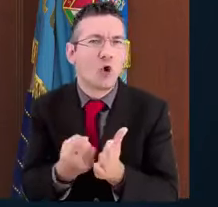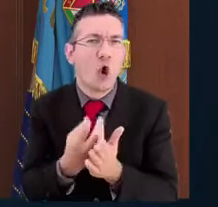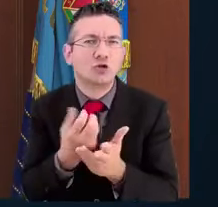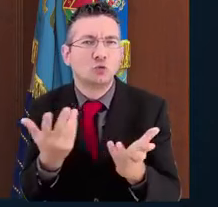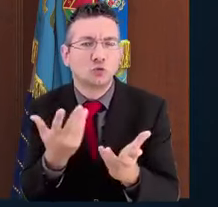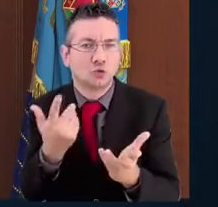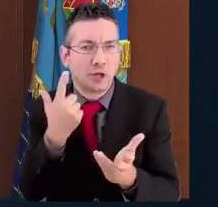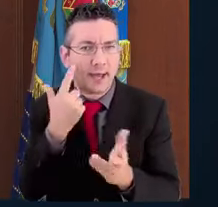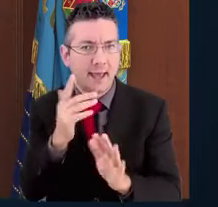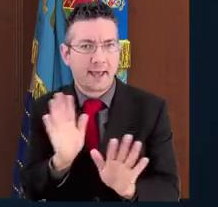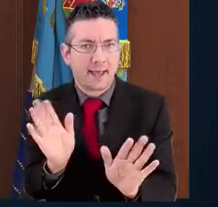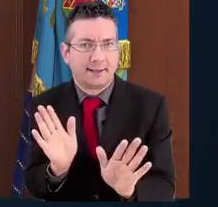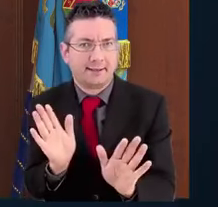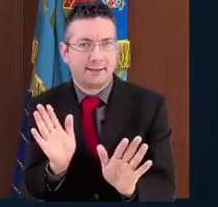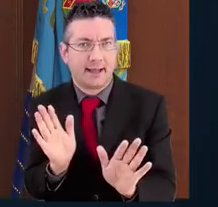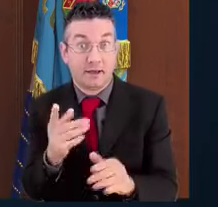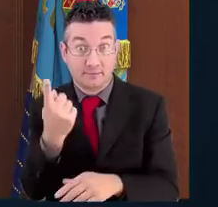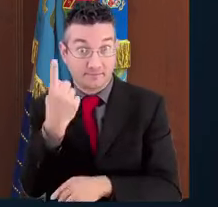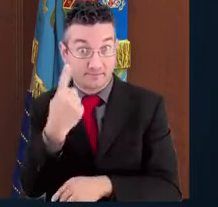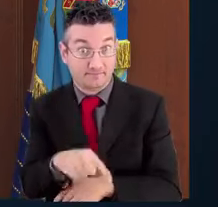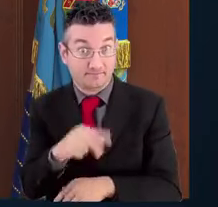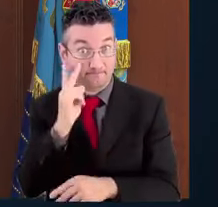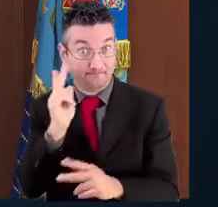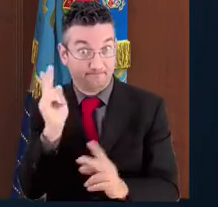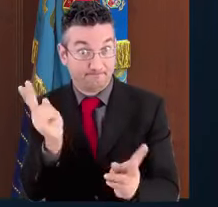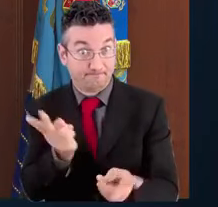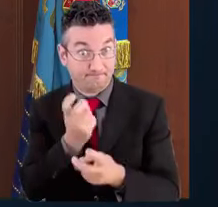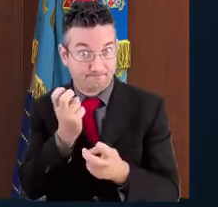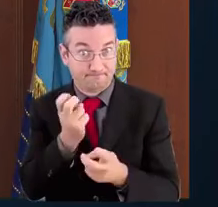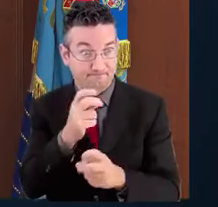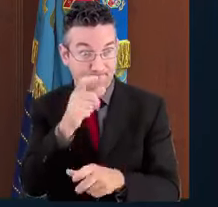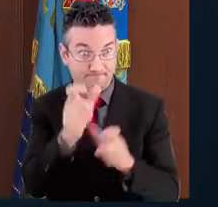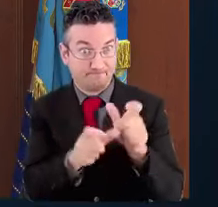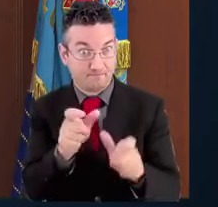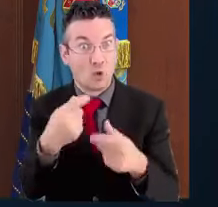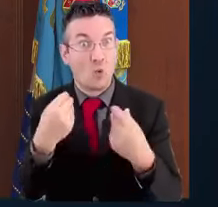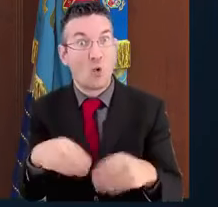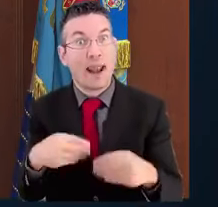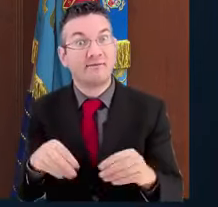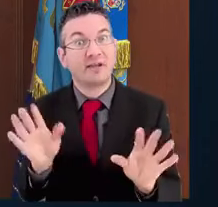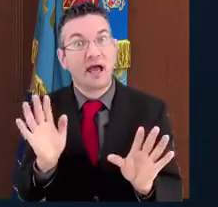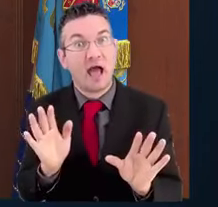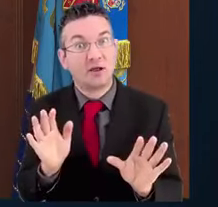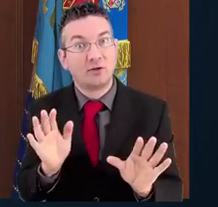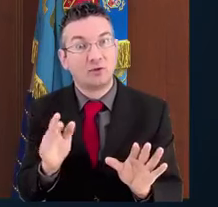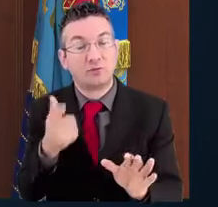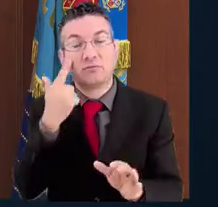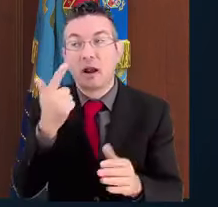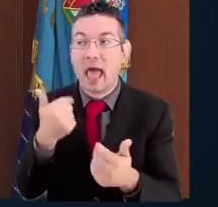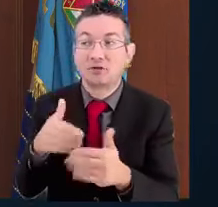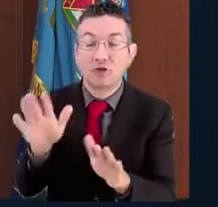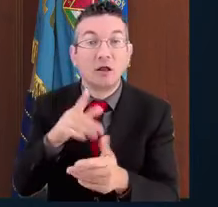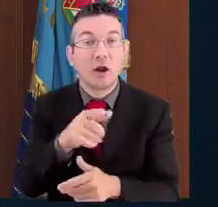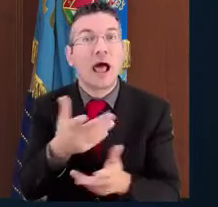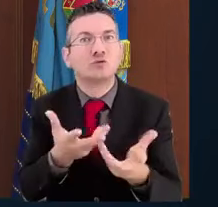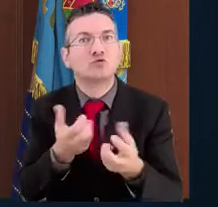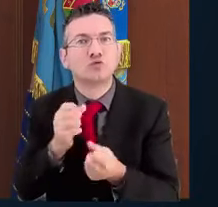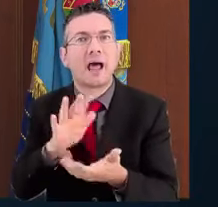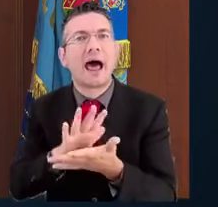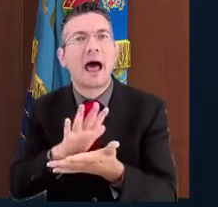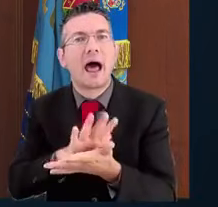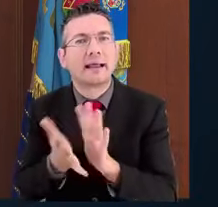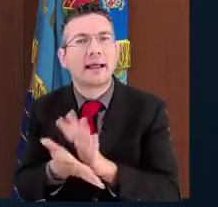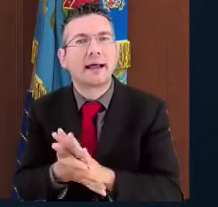personale soprattutto personale qualificato che ha lasciato il settore che era assunto a tempo indeterminato quindi era un personale